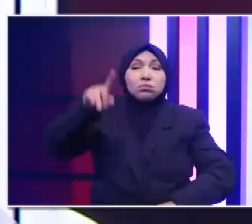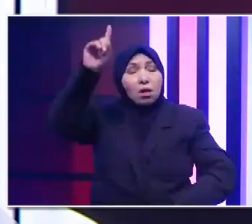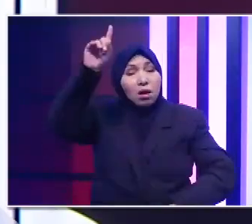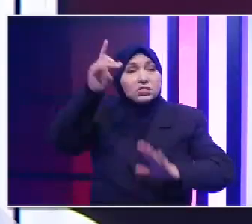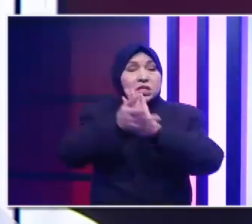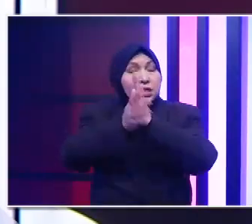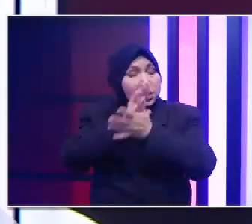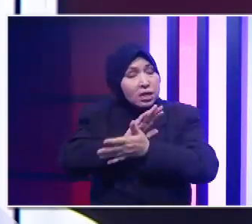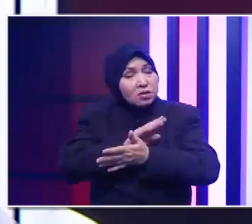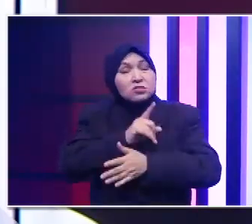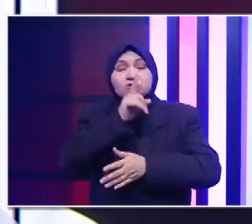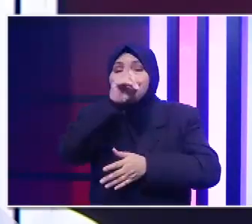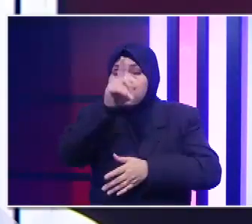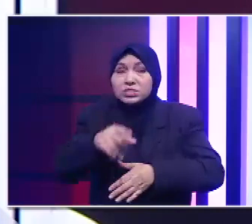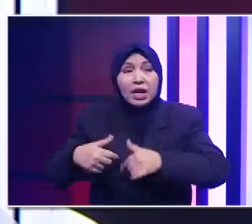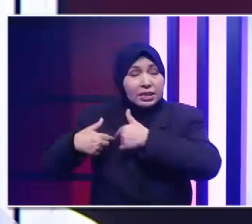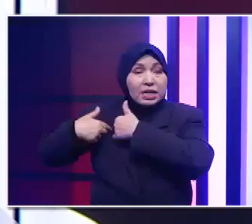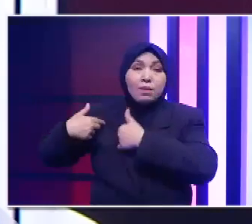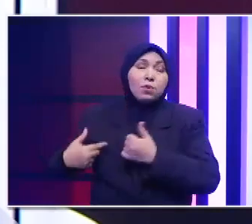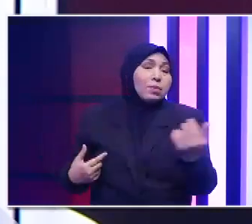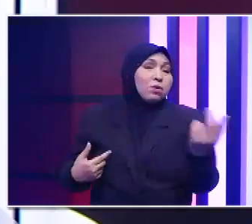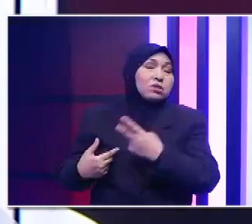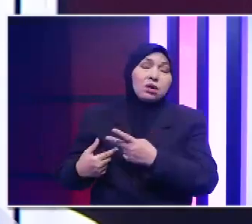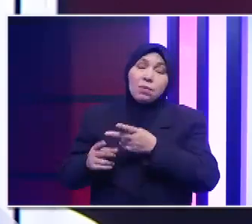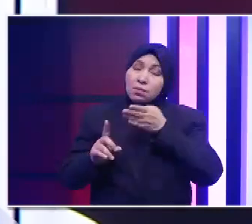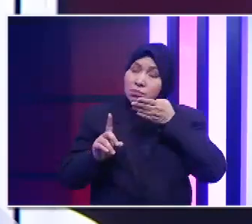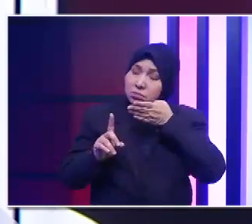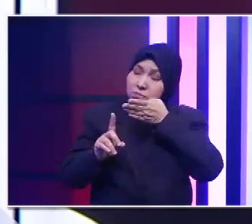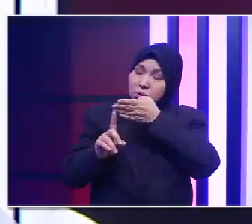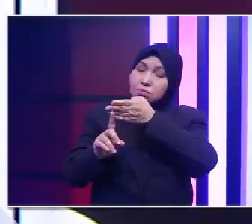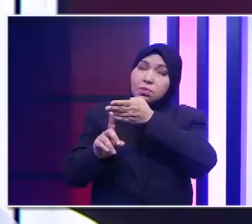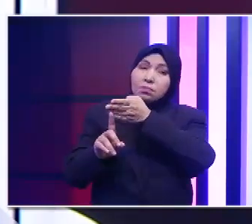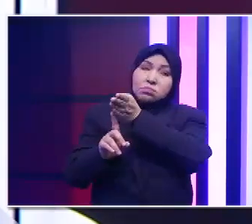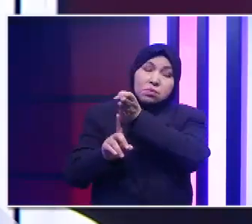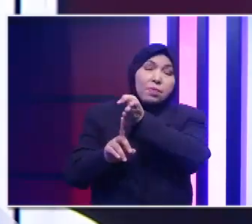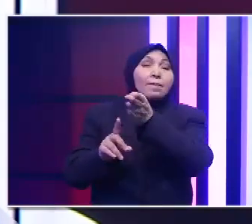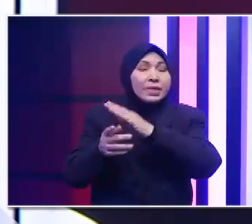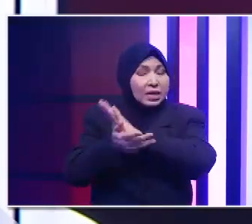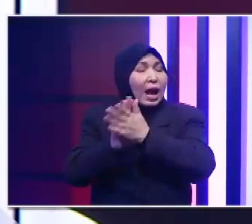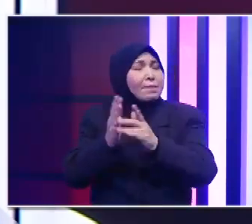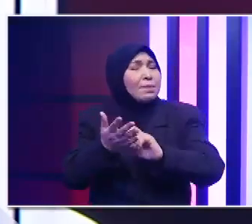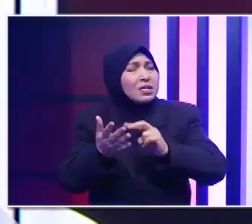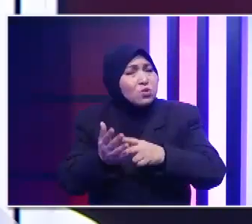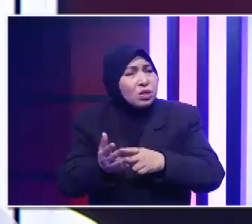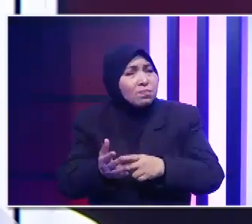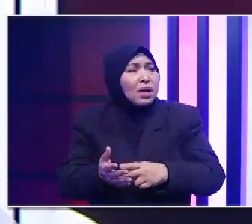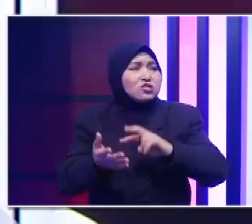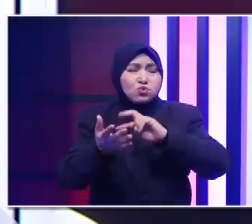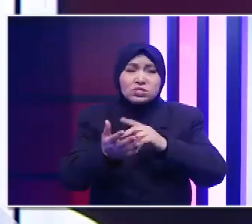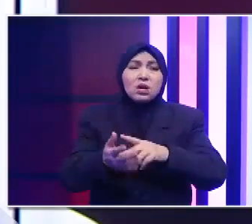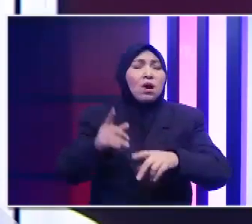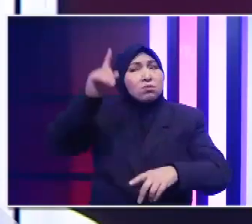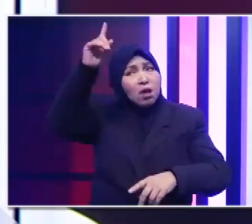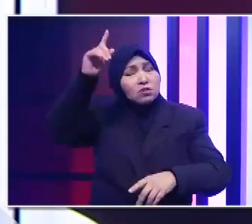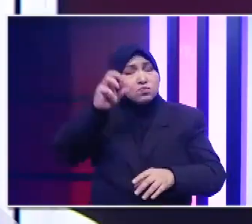ah maka sesungguhnya hati kamu berdua telah cenderung ataupun condong api yang dimasukkan masuknya